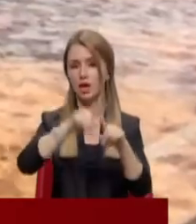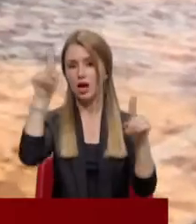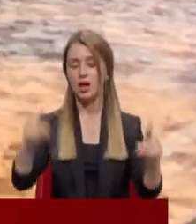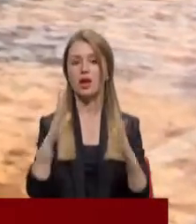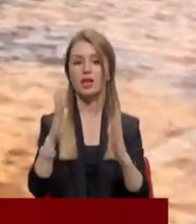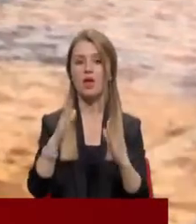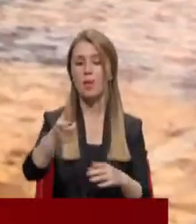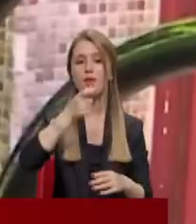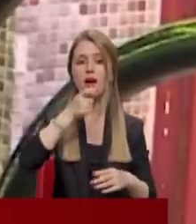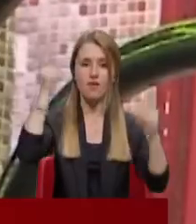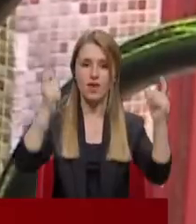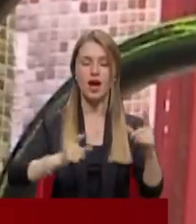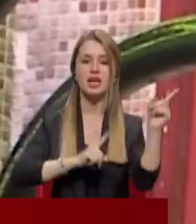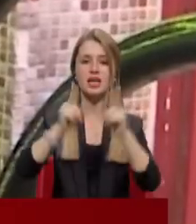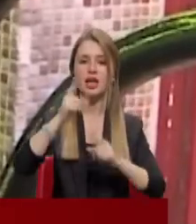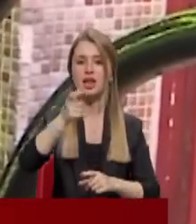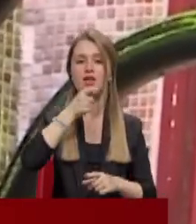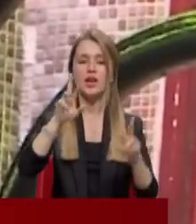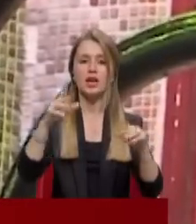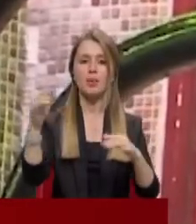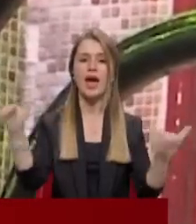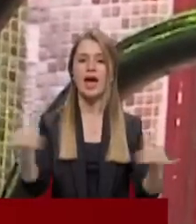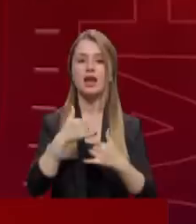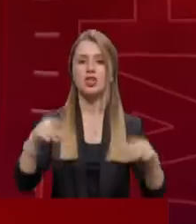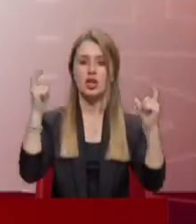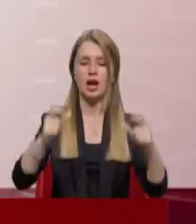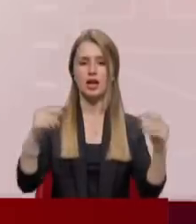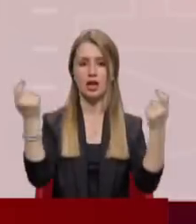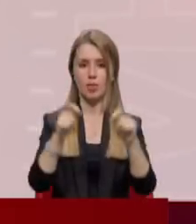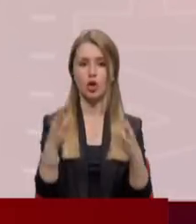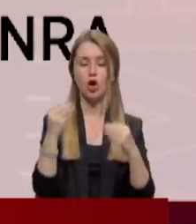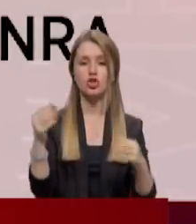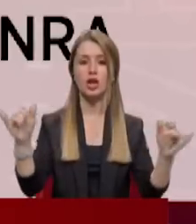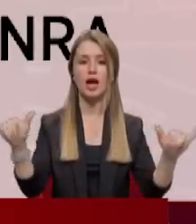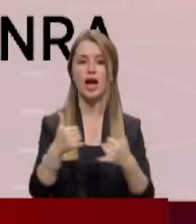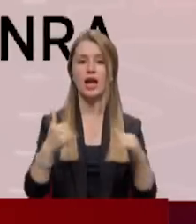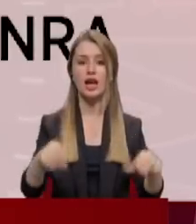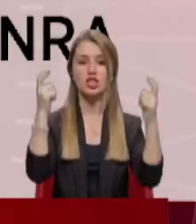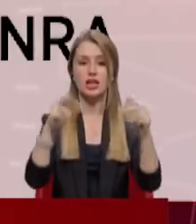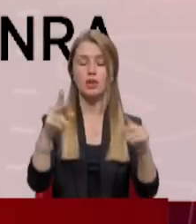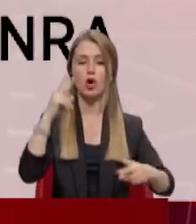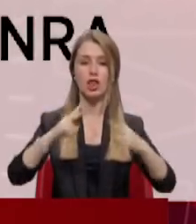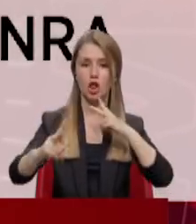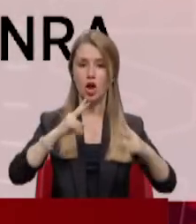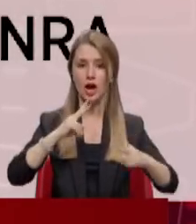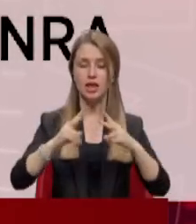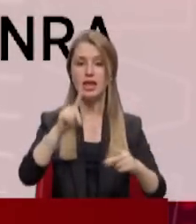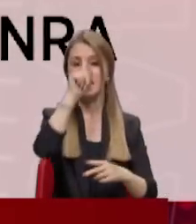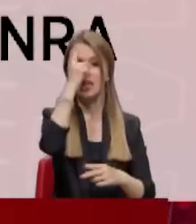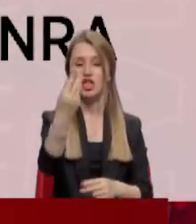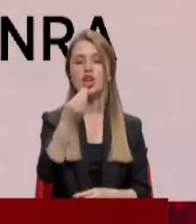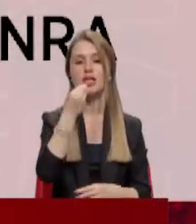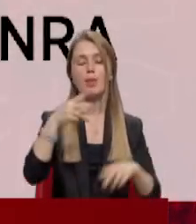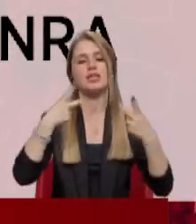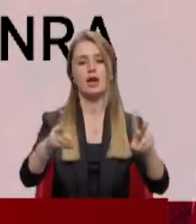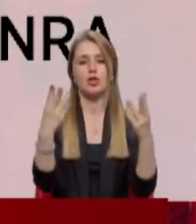kahvehane, kıraathane ve internet kafe gibi eğlence yerleri kapalı olacak. Eğlence yeri niteliğindeki lokantalardaysa yalnızca